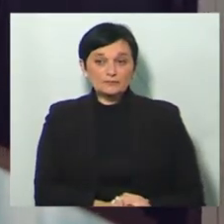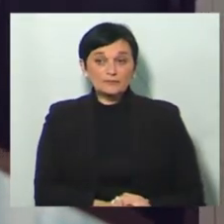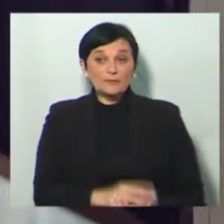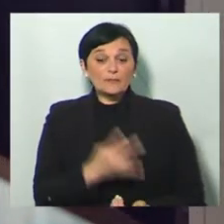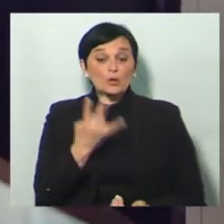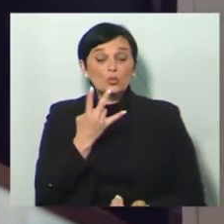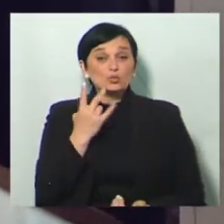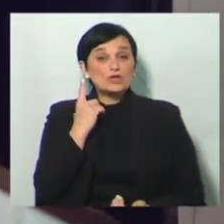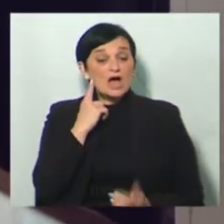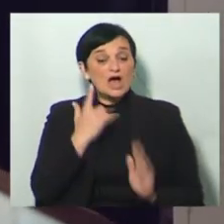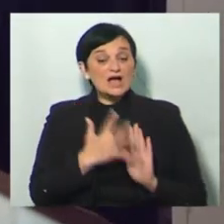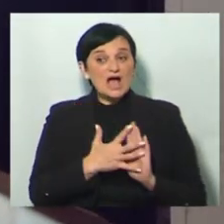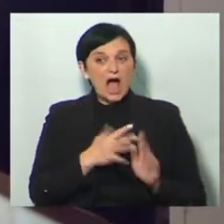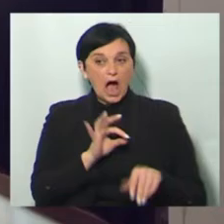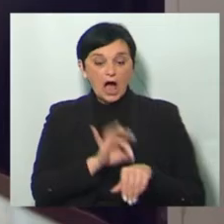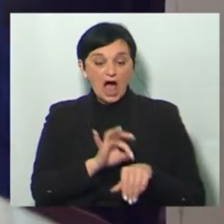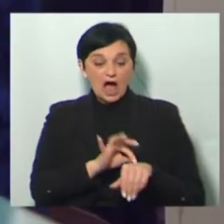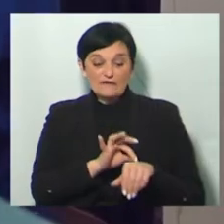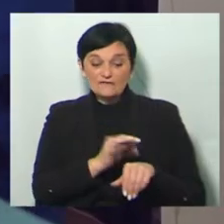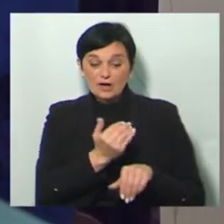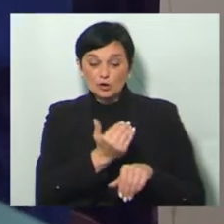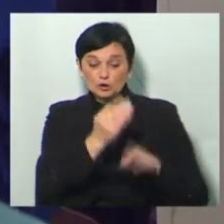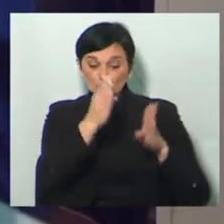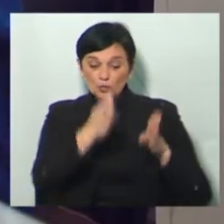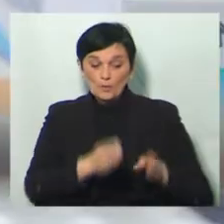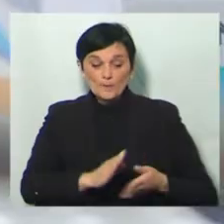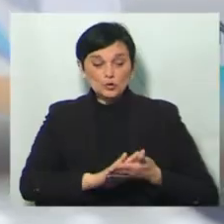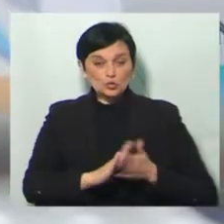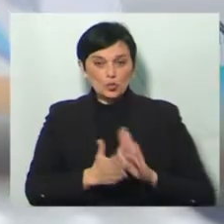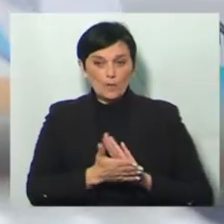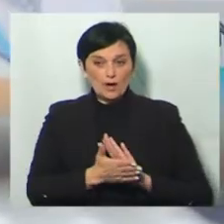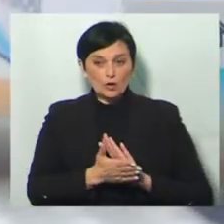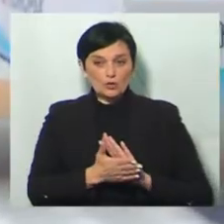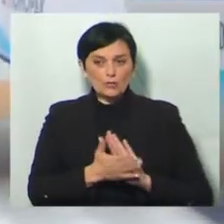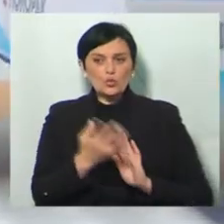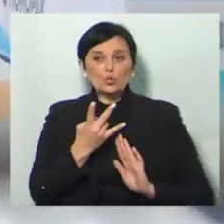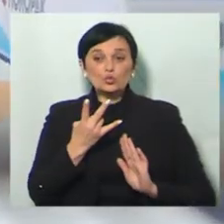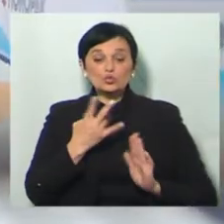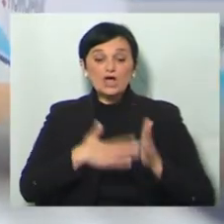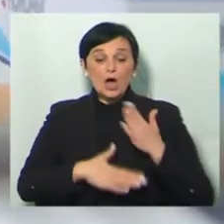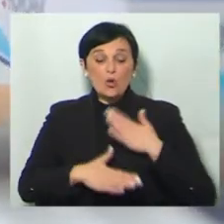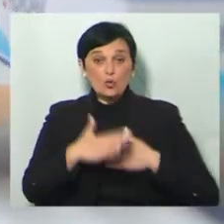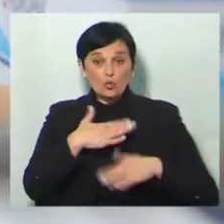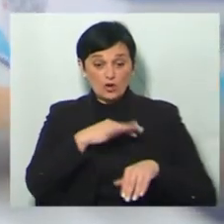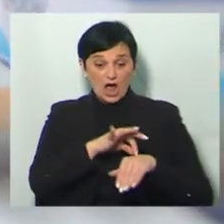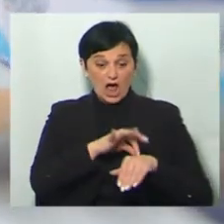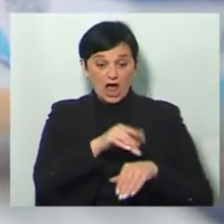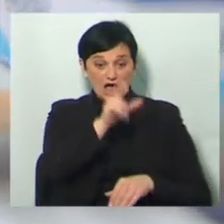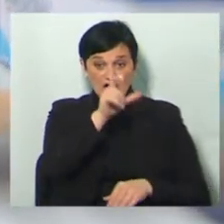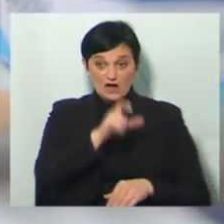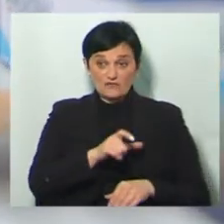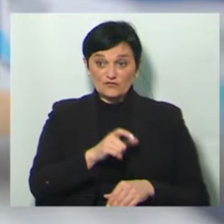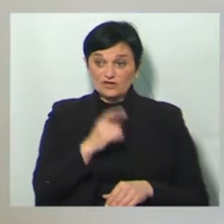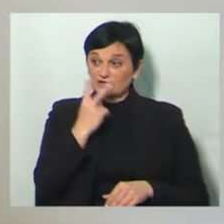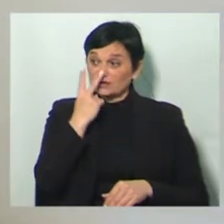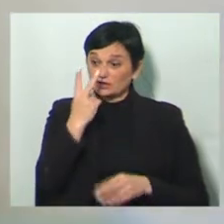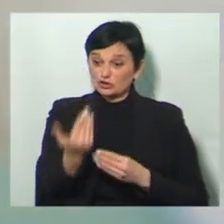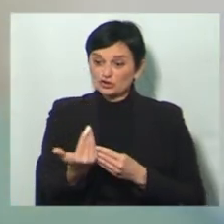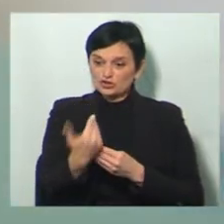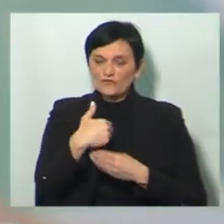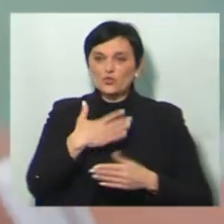ჯერ უნდა გაიგო ავადმყოფის მდგომარეობა უნდა უხაროდეს იმ ავადმყოფს თქვენი